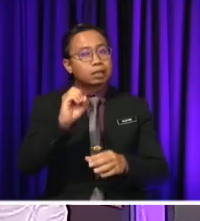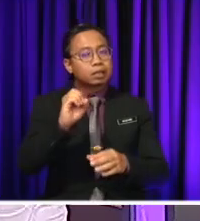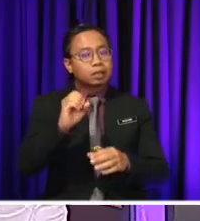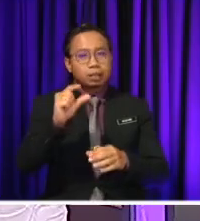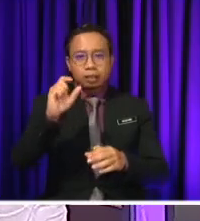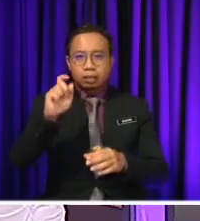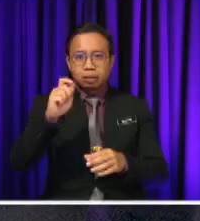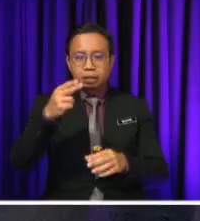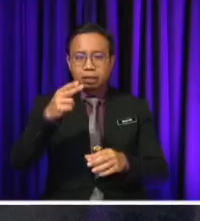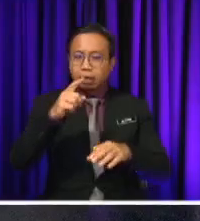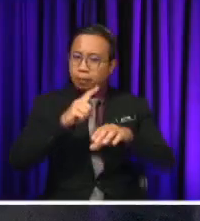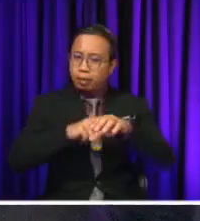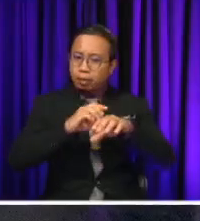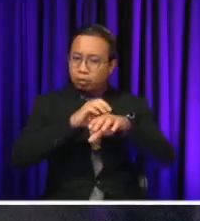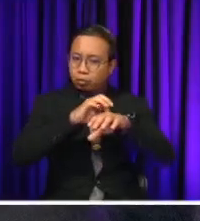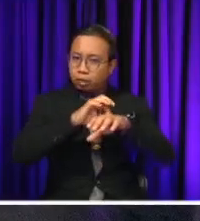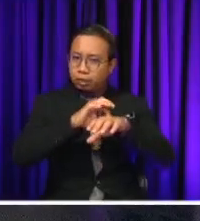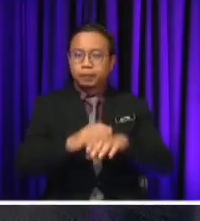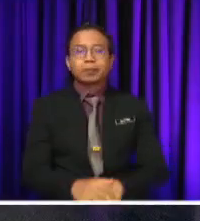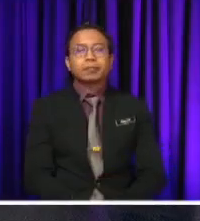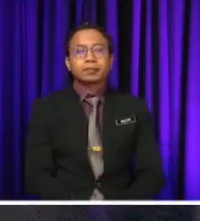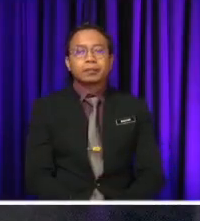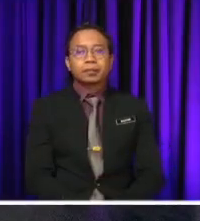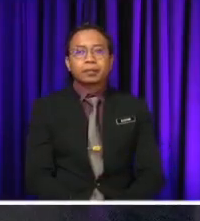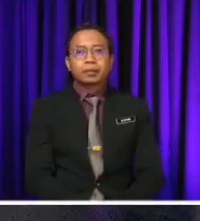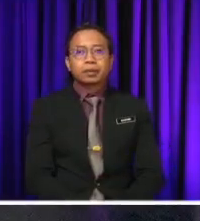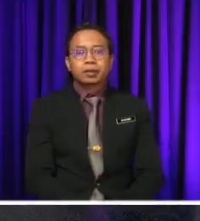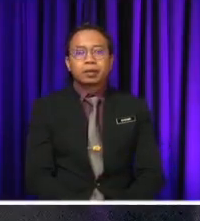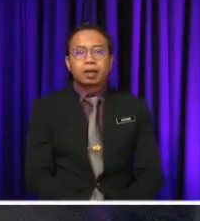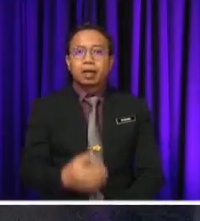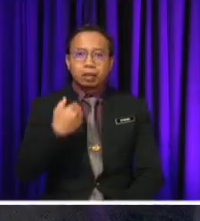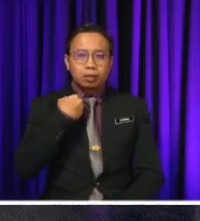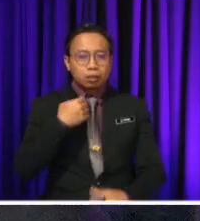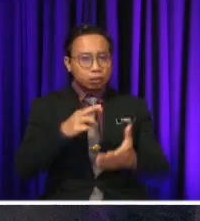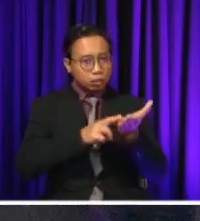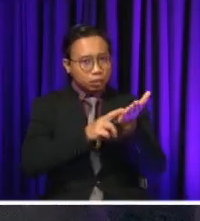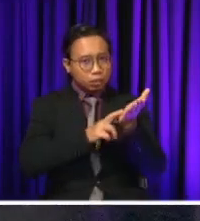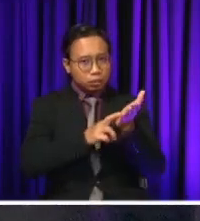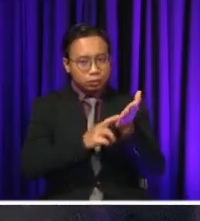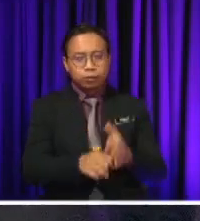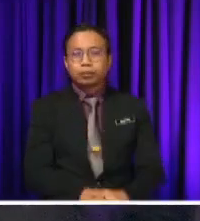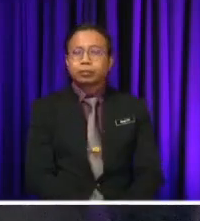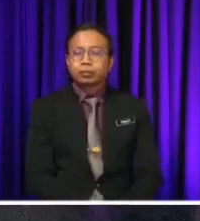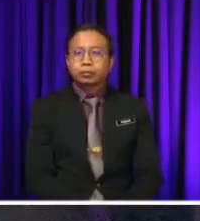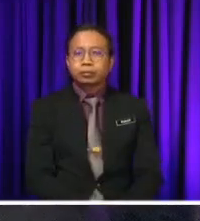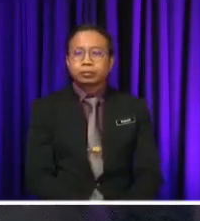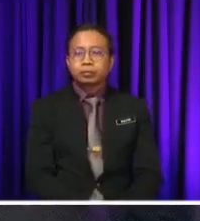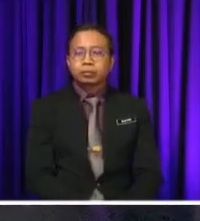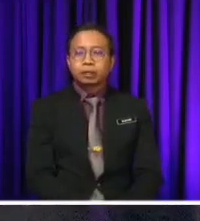kesan pada kulit kayu-kayu yang memiliki sistem kepada kulit yang beracun tapi kayu dia